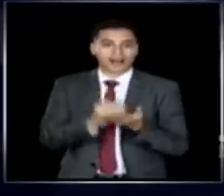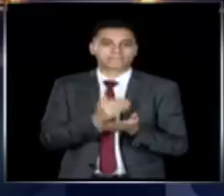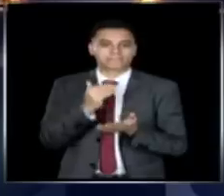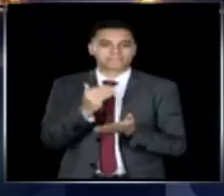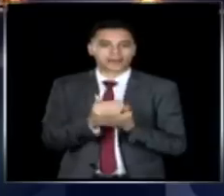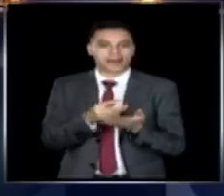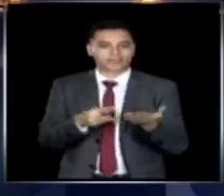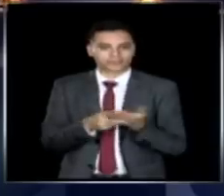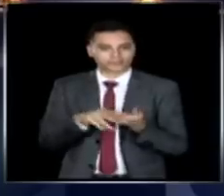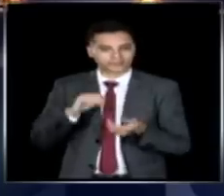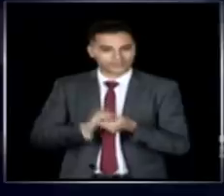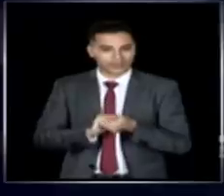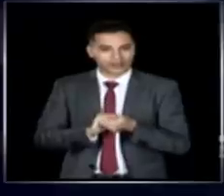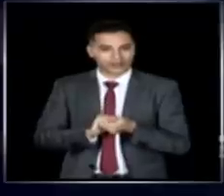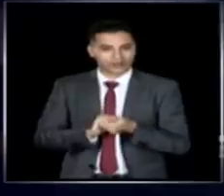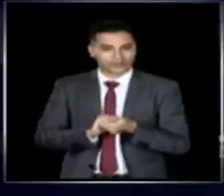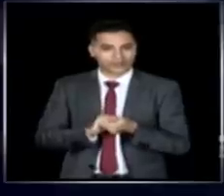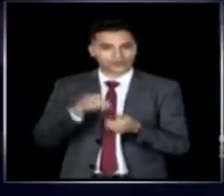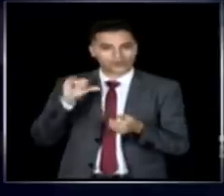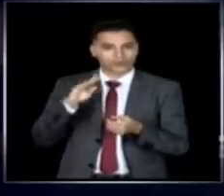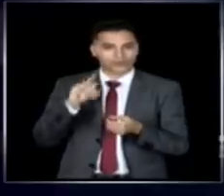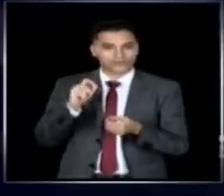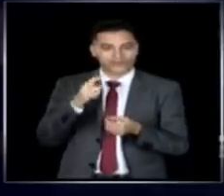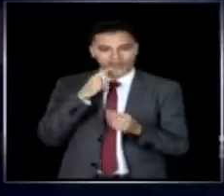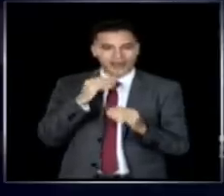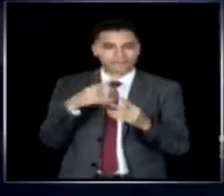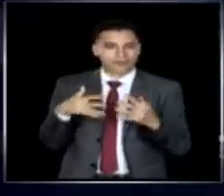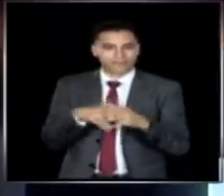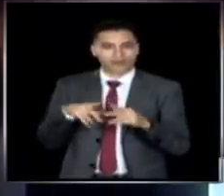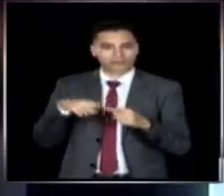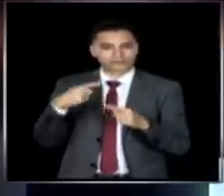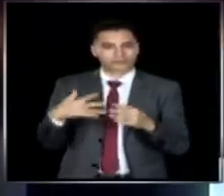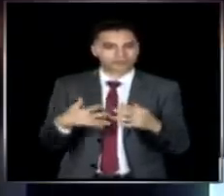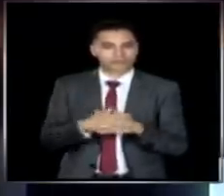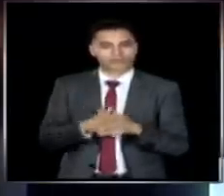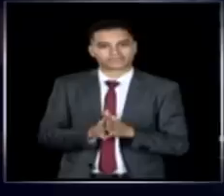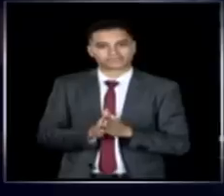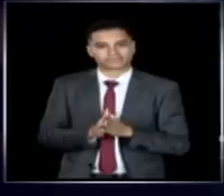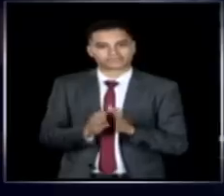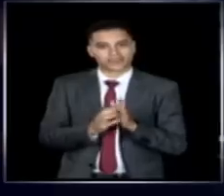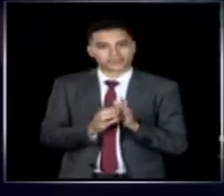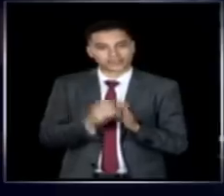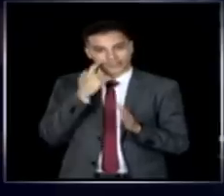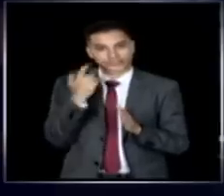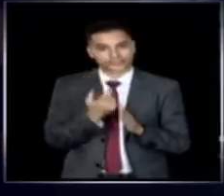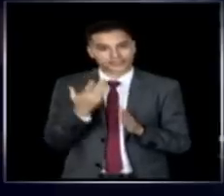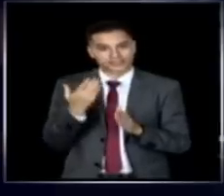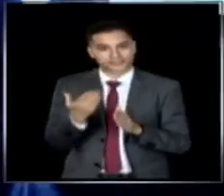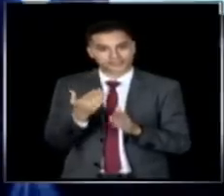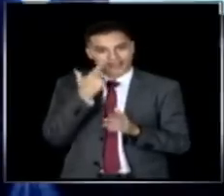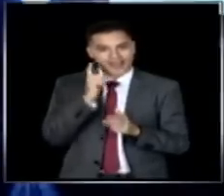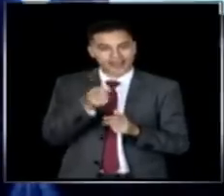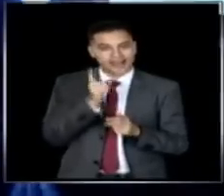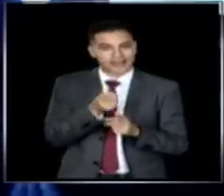بعض وسط الحلقه، اتفقنا؟ اتفقنا. ويوسف هنتكلم مع بعض وسط الحلقه. تمام. بس جامعة عين شمس، خلي